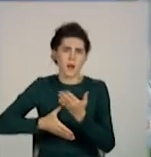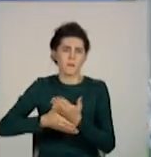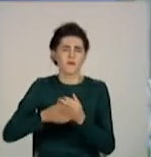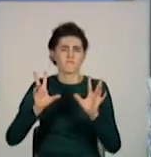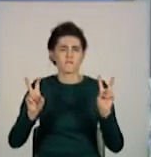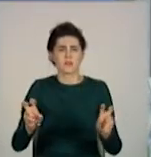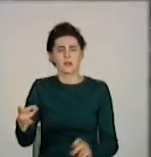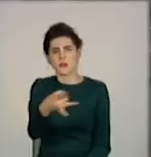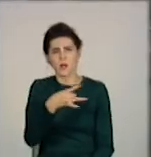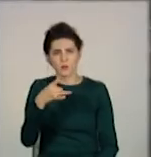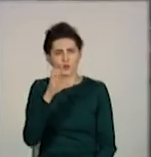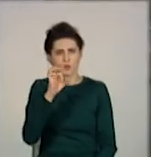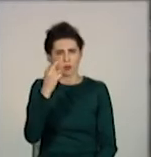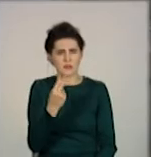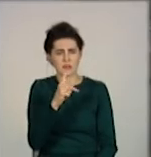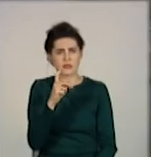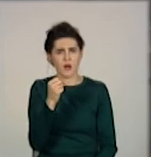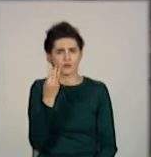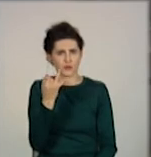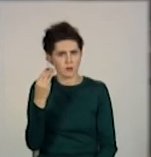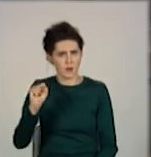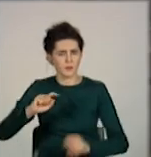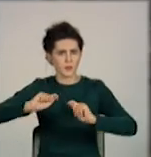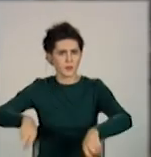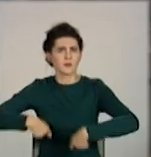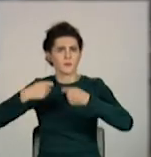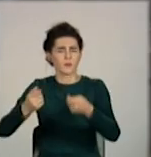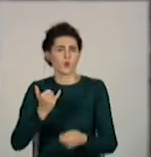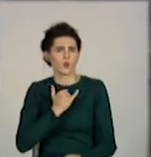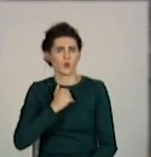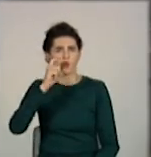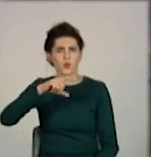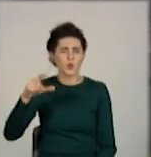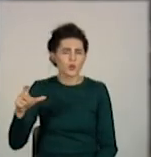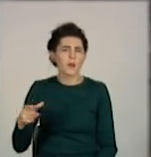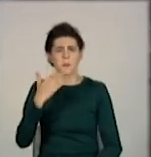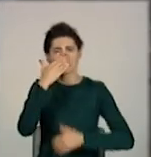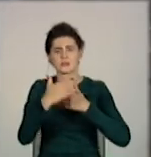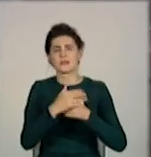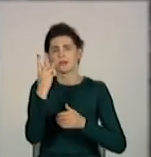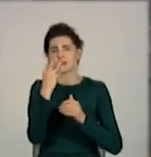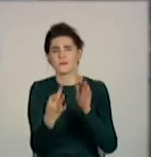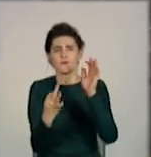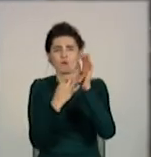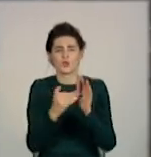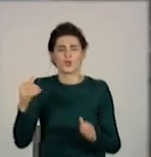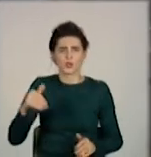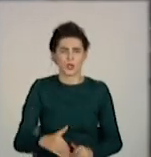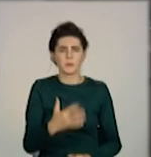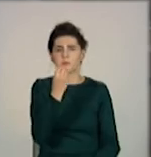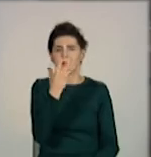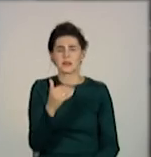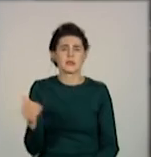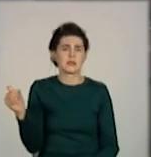управління соцзахисту. Наразі у нас контингент складає 38 тисяч. З них 15 тисяч,